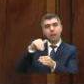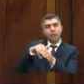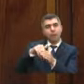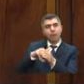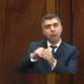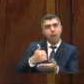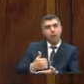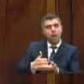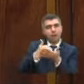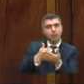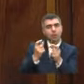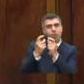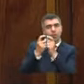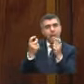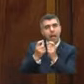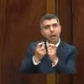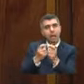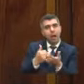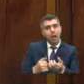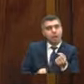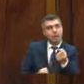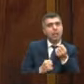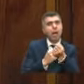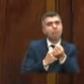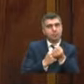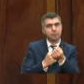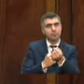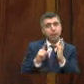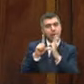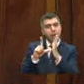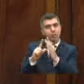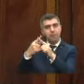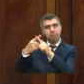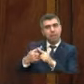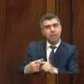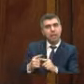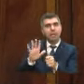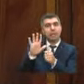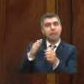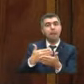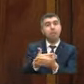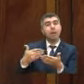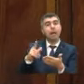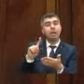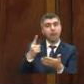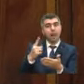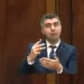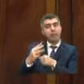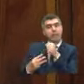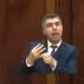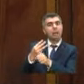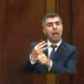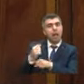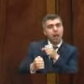والدعم المالي للمقاولات الصغيرة والصغيرة جدا المتوسطة برسم قانون المالية الحالي اللي فيه 6 مليار درهم على مدى 3 سنوات في